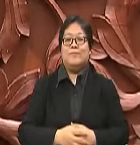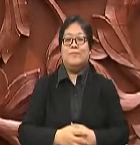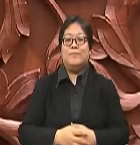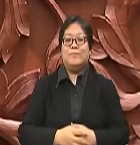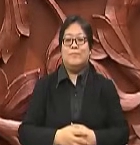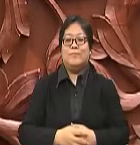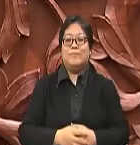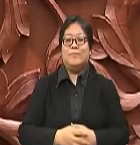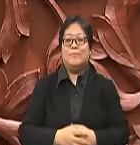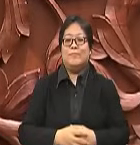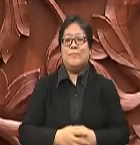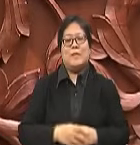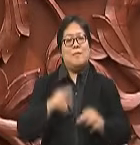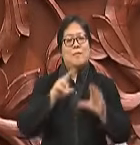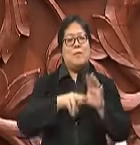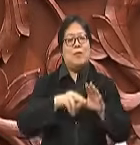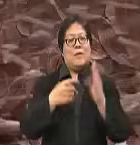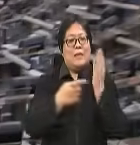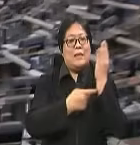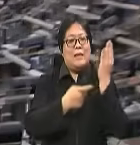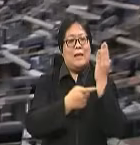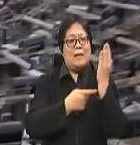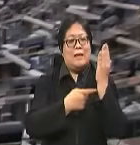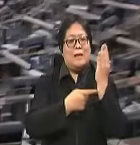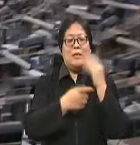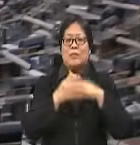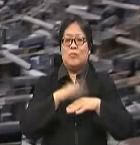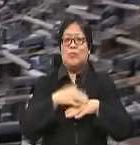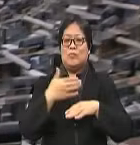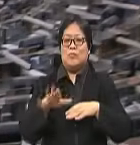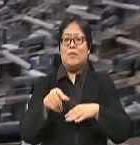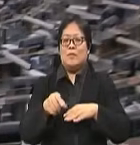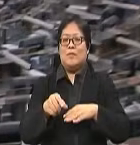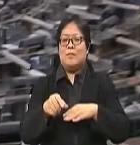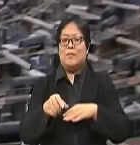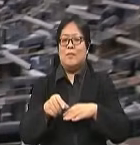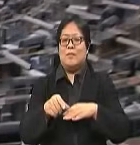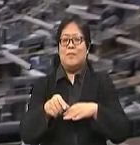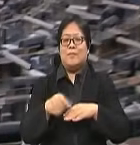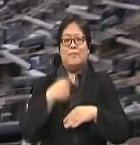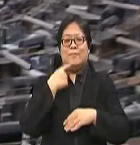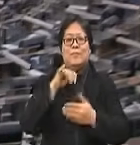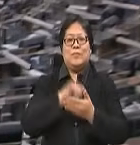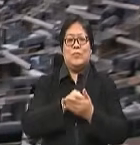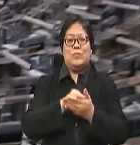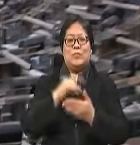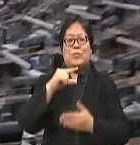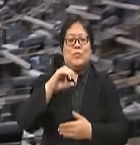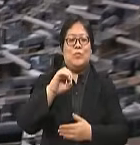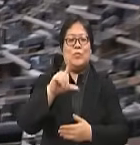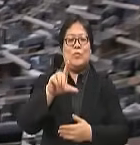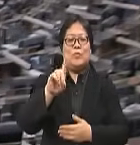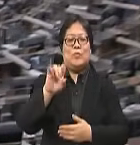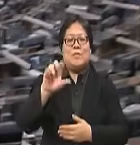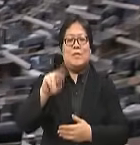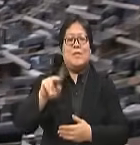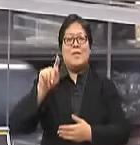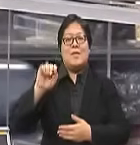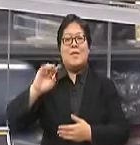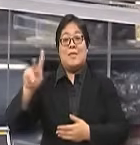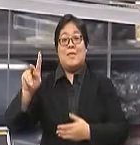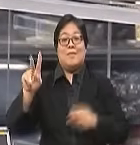Om robot getah Tengah this disebut sebagai The Golden Tik Hai